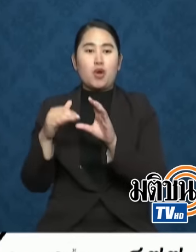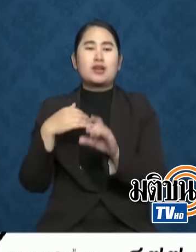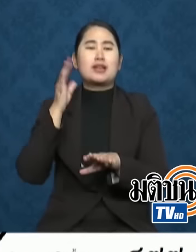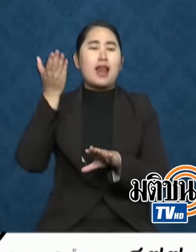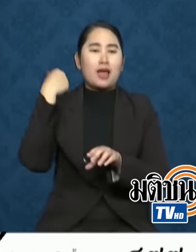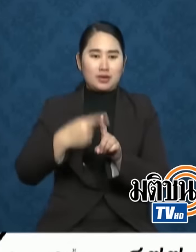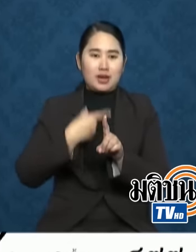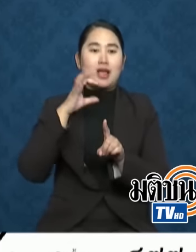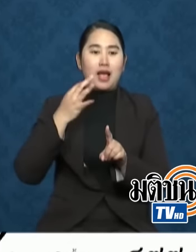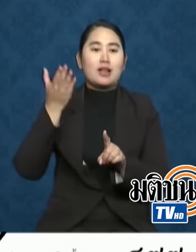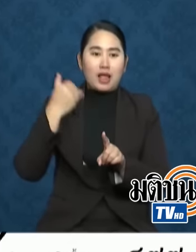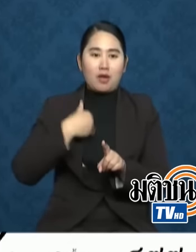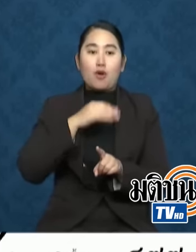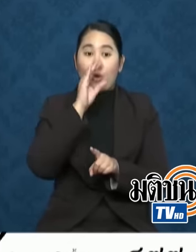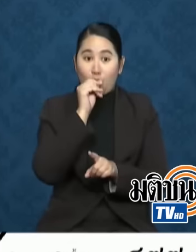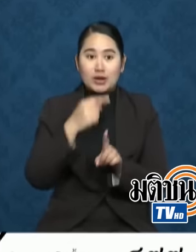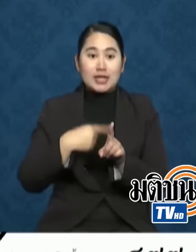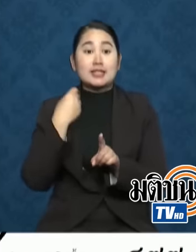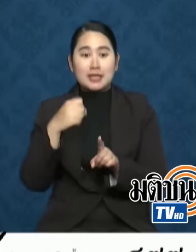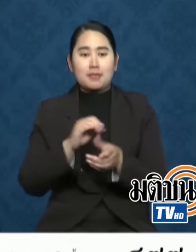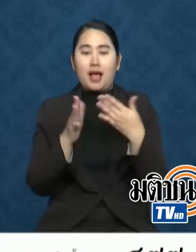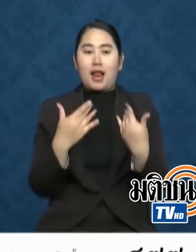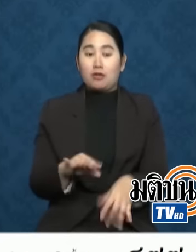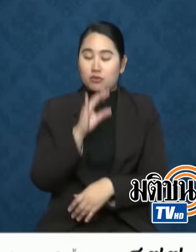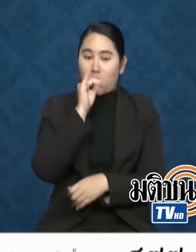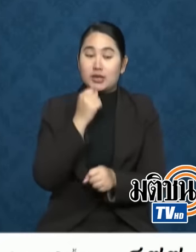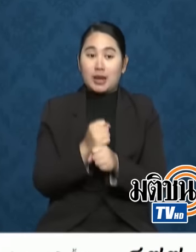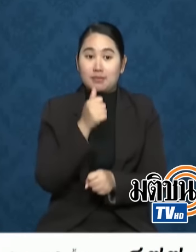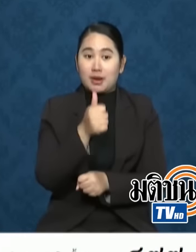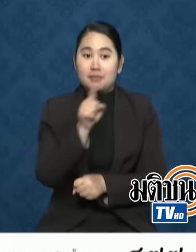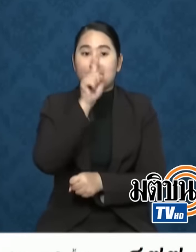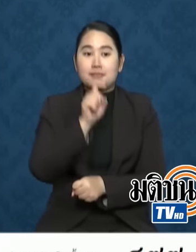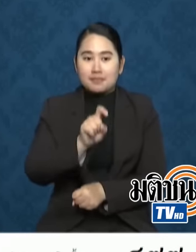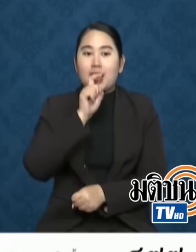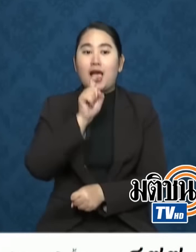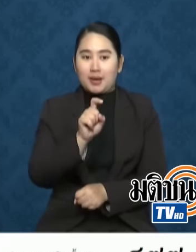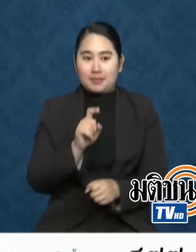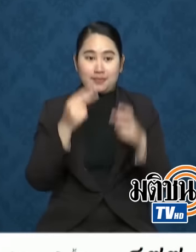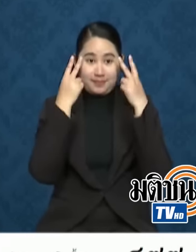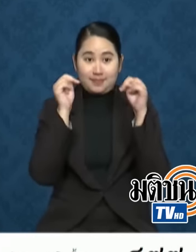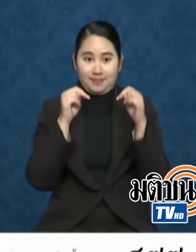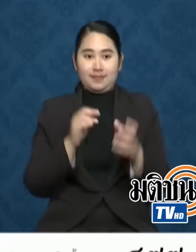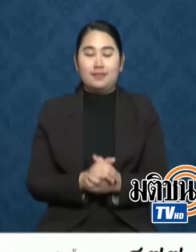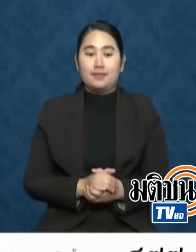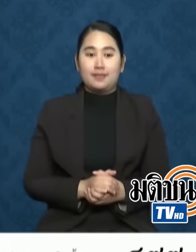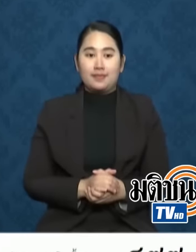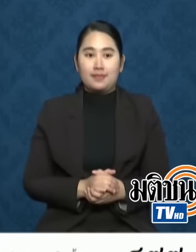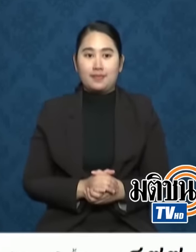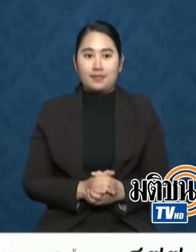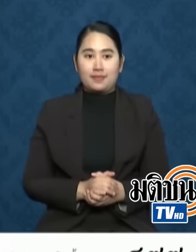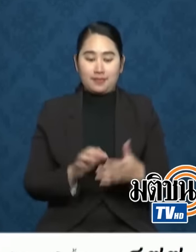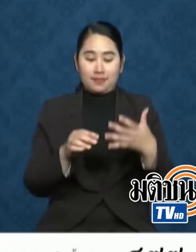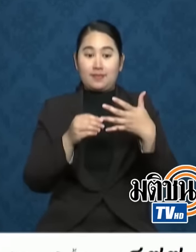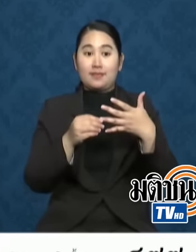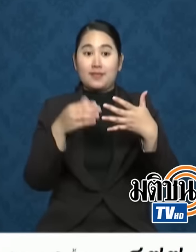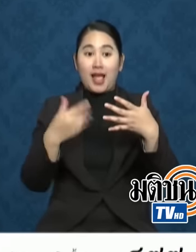ายนและท่านได้ทดลองเมื่อเดือนตุลาคมได้หรือไม่ยังไงขอคำตอบจากท่านนายกรัฐมนตรีด้วยนะครับชั้นที่4เสร็